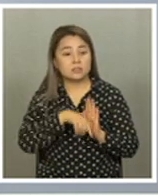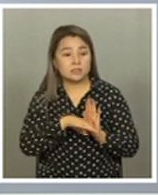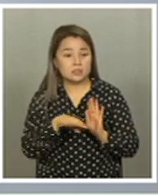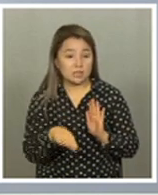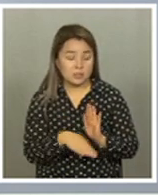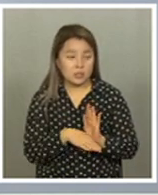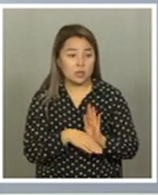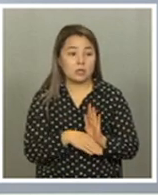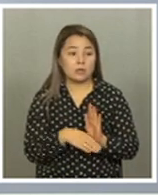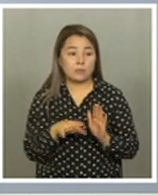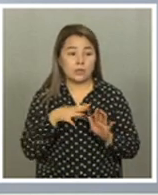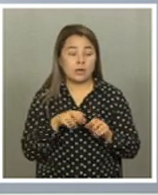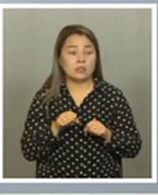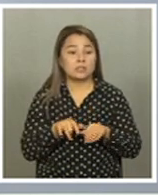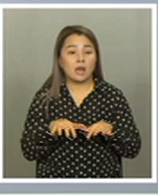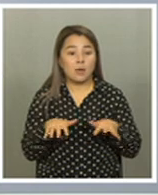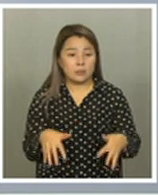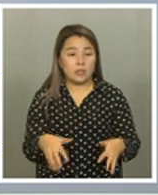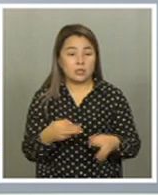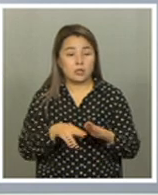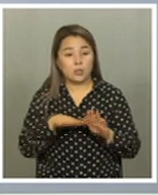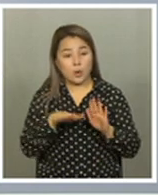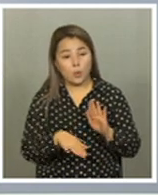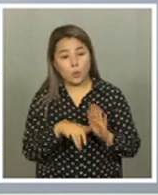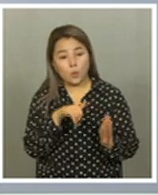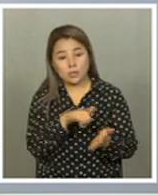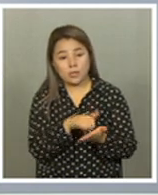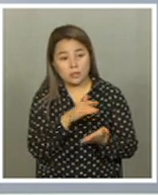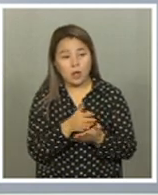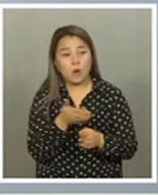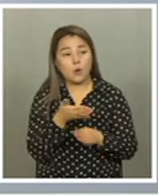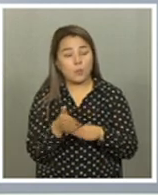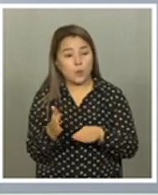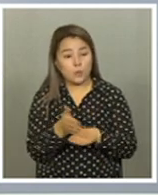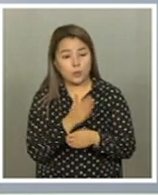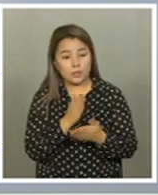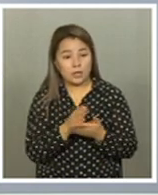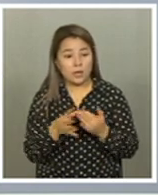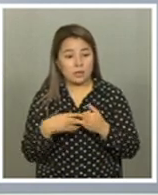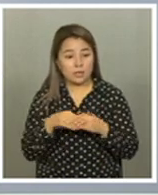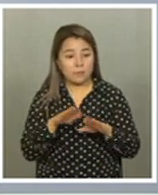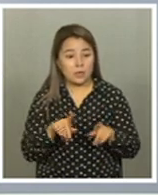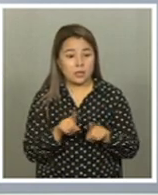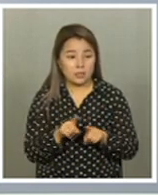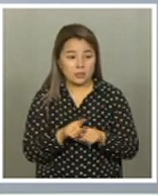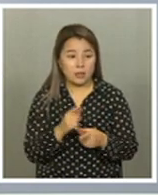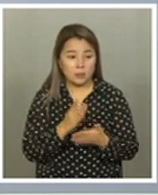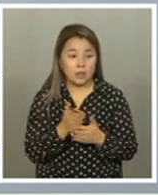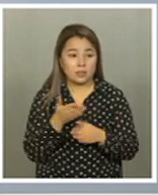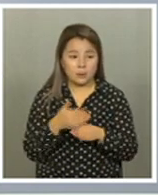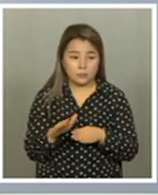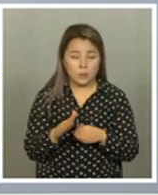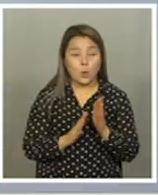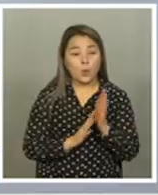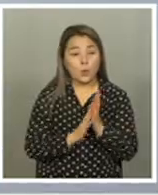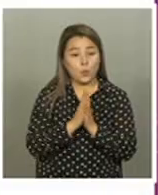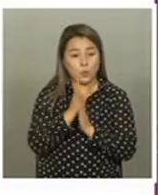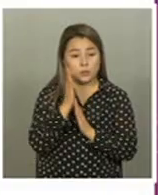ұшында орналасқан. Одан кейін бөліну аймағы, міне мына аралықта, өсу